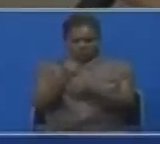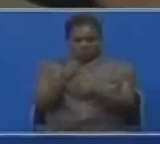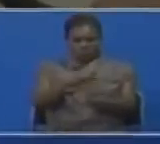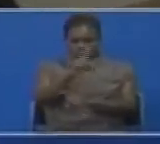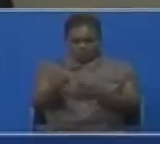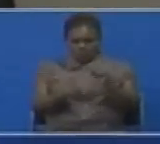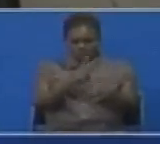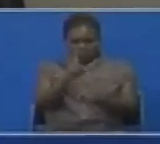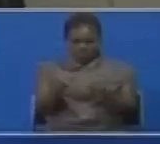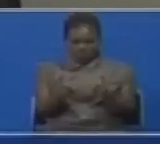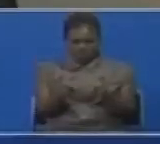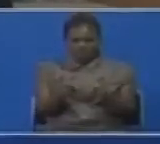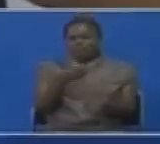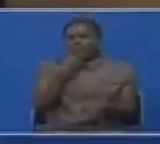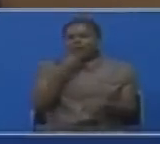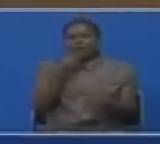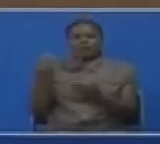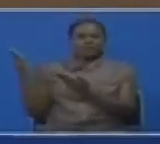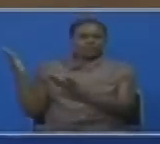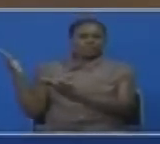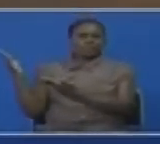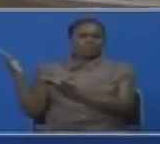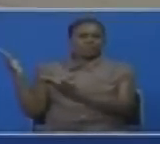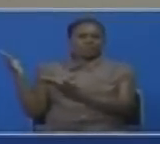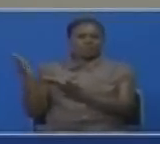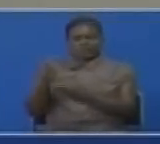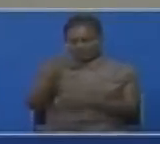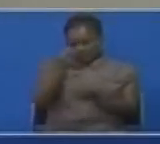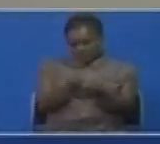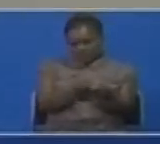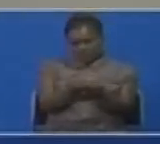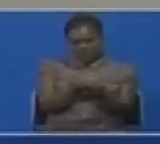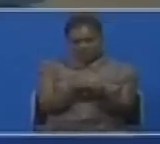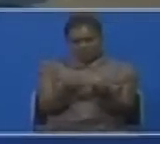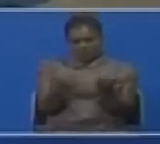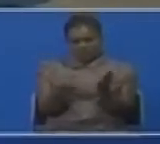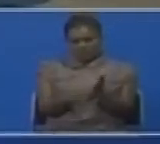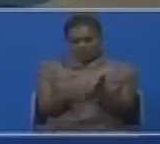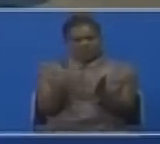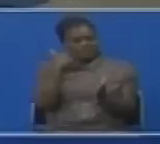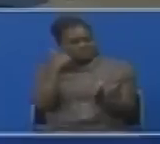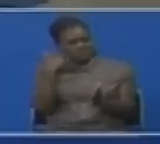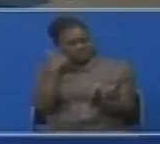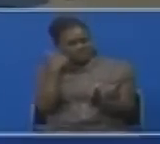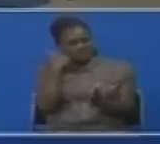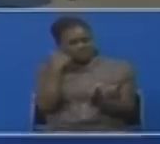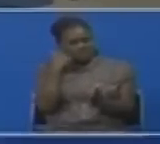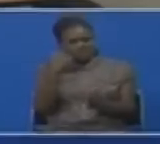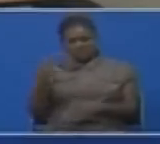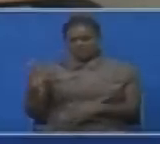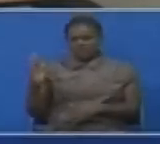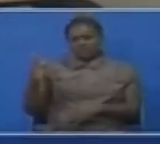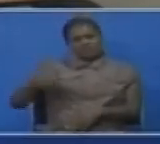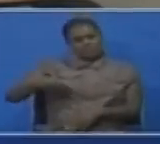kitaifa KCSE cha David Karyoki alilazwa siku ya Jumamosi kutokana na maradhi ya pneumonia. Usalama ni wa hali ya juu,